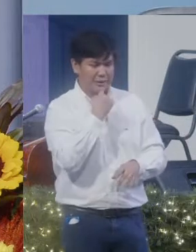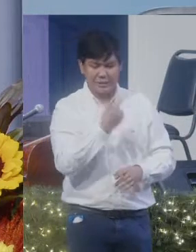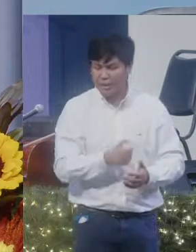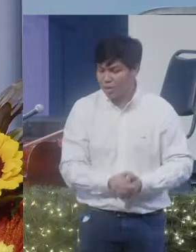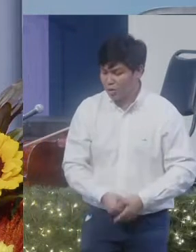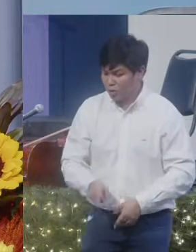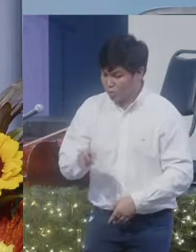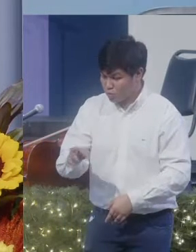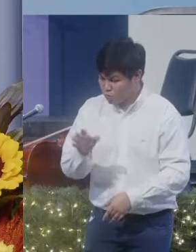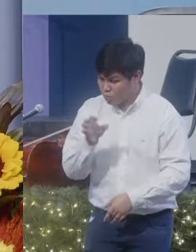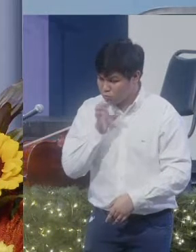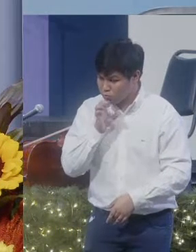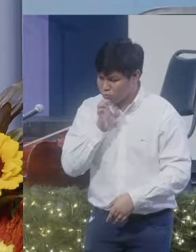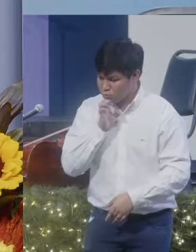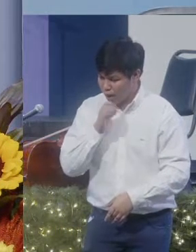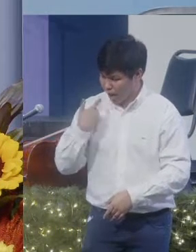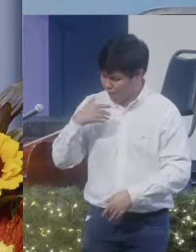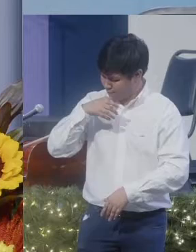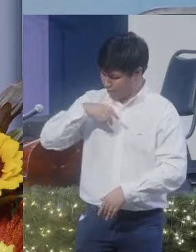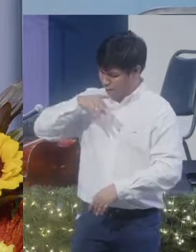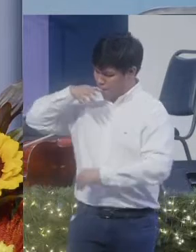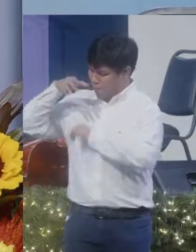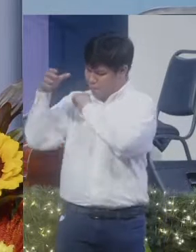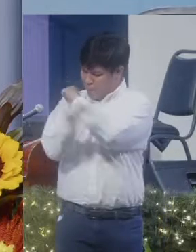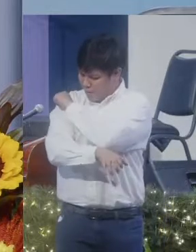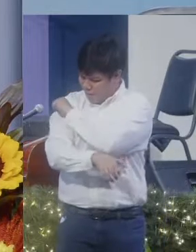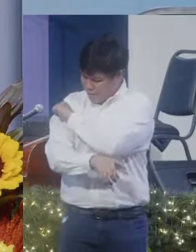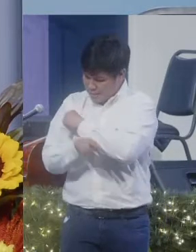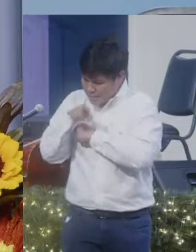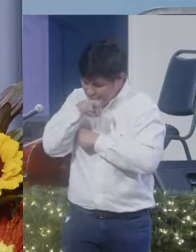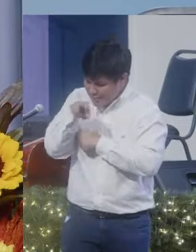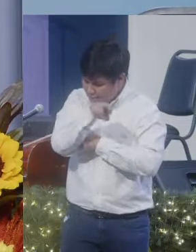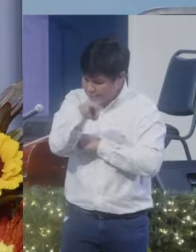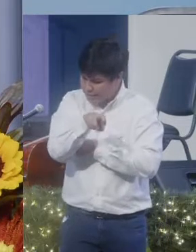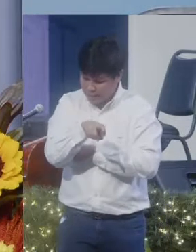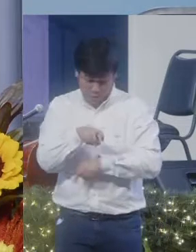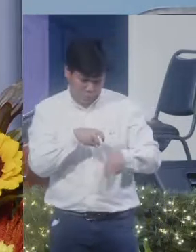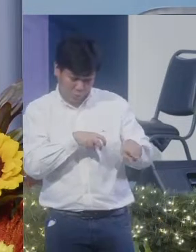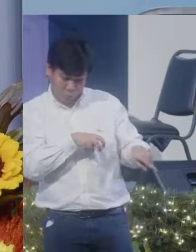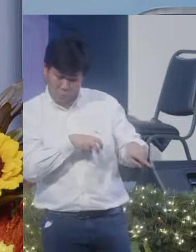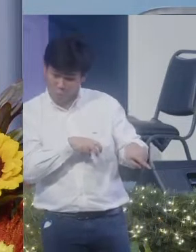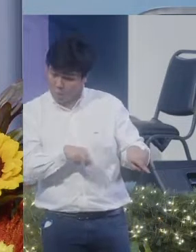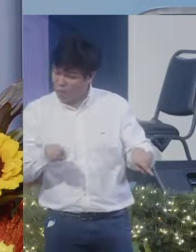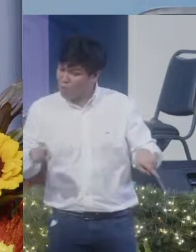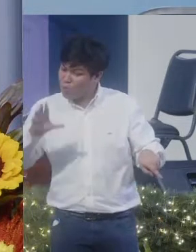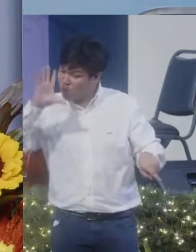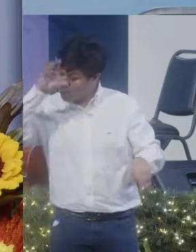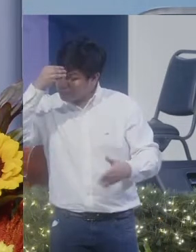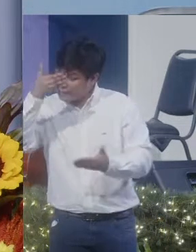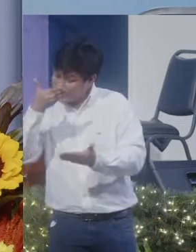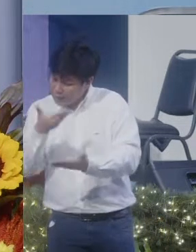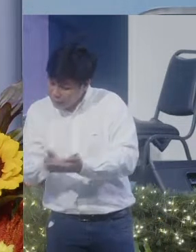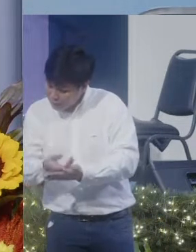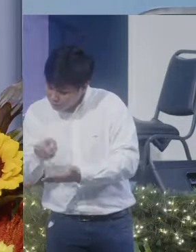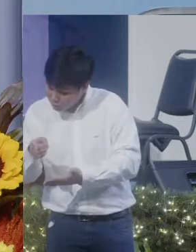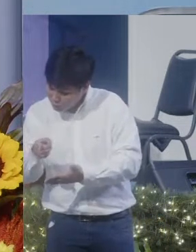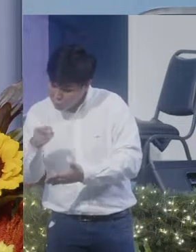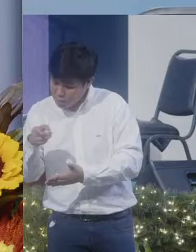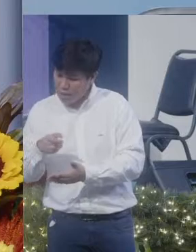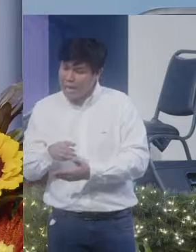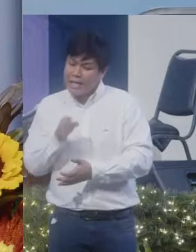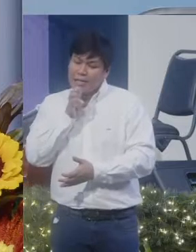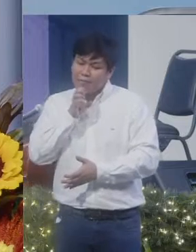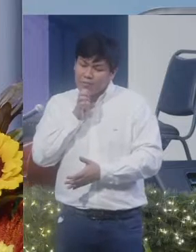Panginoon, isang sumpa niya dun sa serpent na tatalunin siya ng anak or the offspring of the woman.